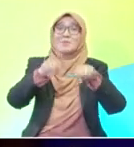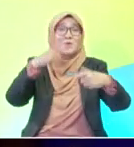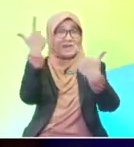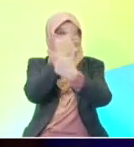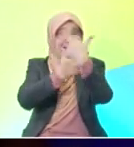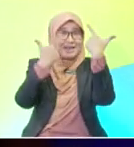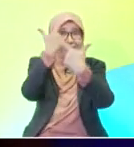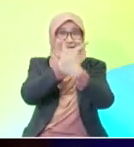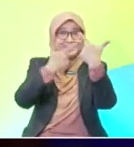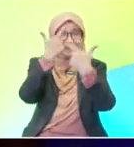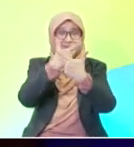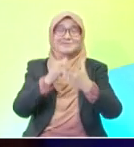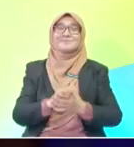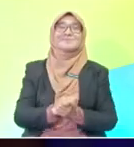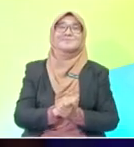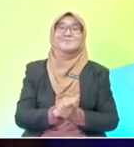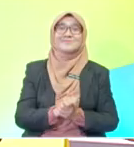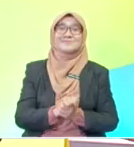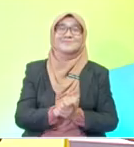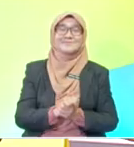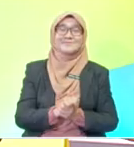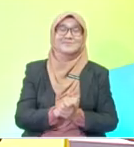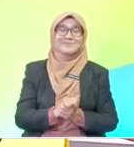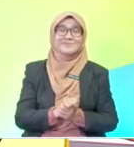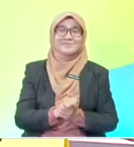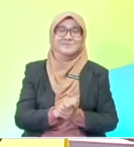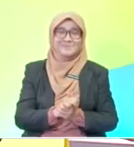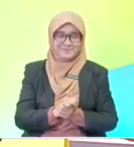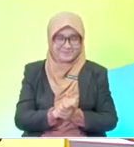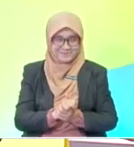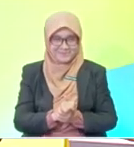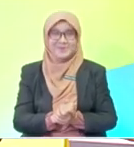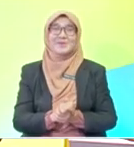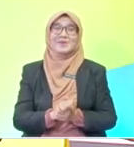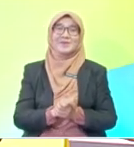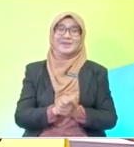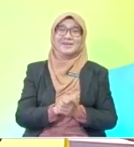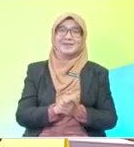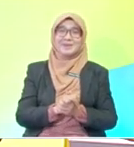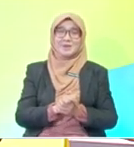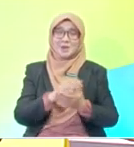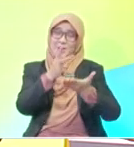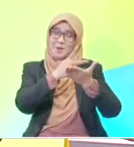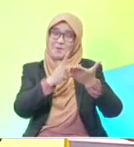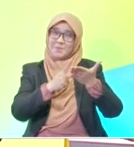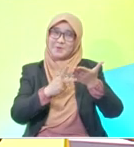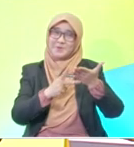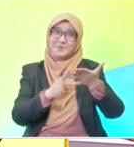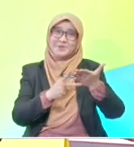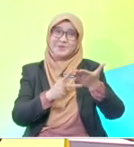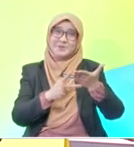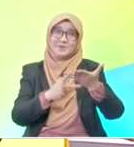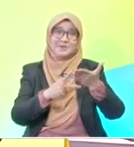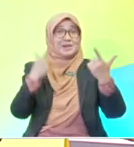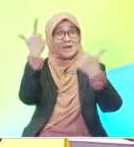cuba buat satu skrip pendek je guna teater. Kalau pria itu pahit, biarlah kanda yang menelannya. Angkat sikit